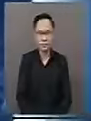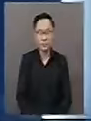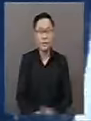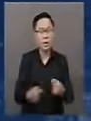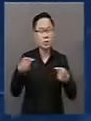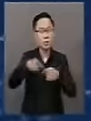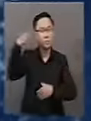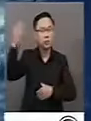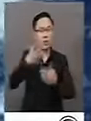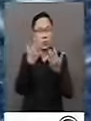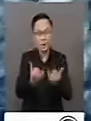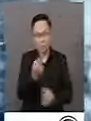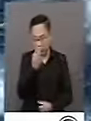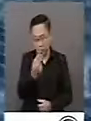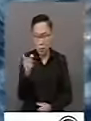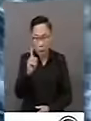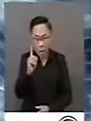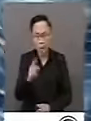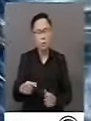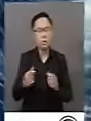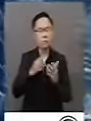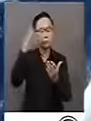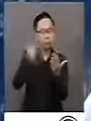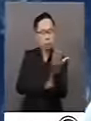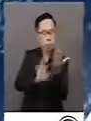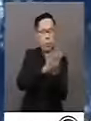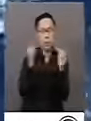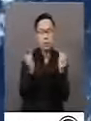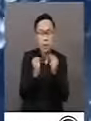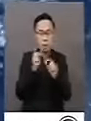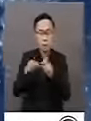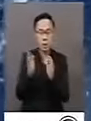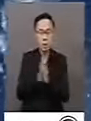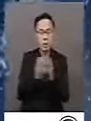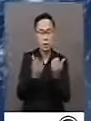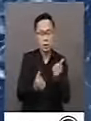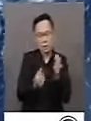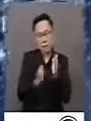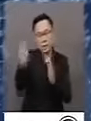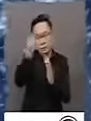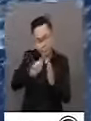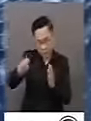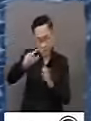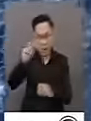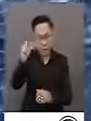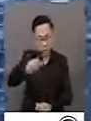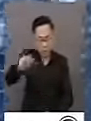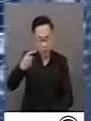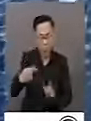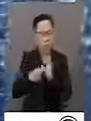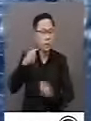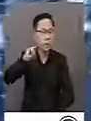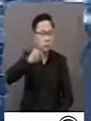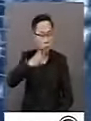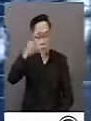ดินน้ำลองฟ้าพยากรณ์วันนี้คงต้องจับตาเรื่องของสภาพอากาศความหนาวเย็นที่เริ่มส่งสัญญาณทั้งในภูมิภาคเอเชียนะครับไม่ว่าจะเป็นที่ไต้หวัน